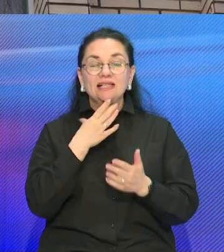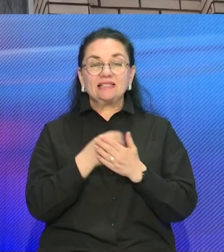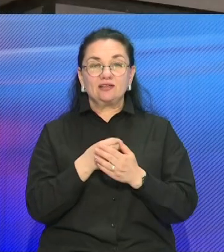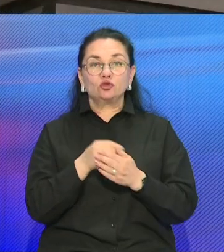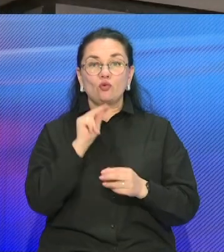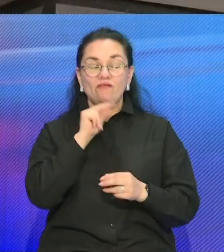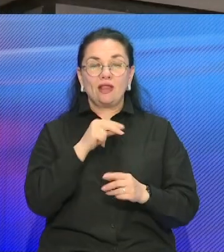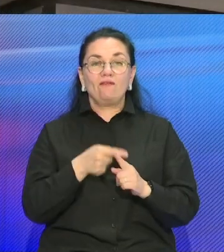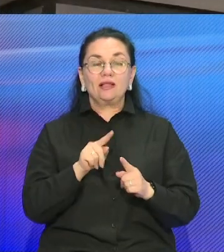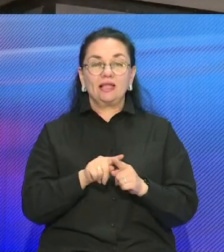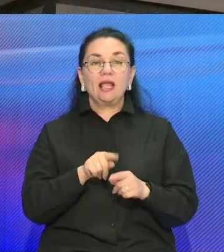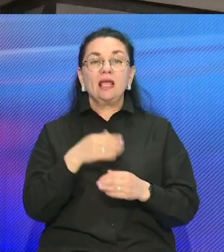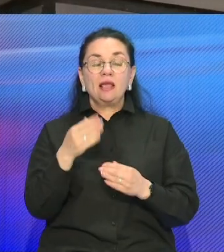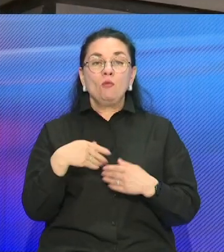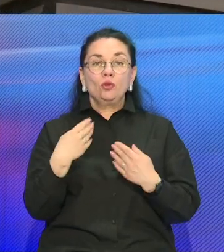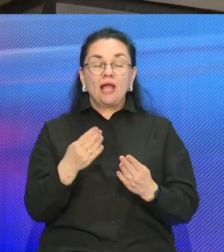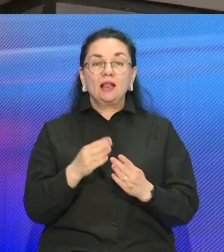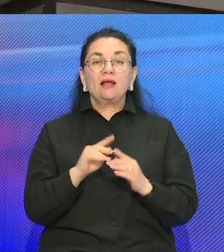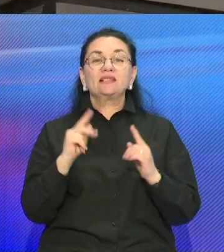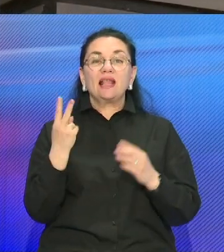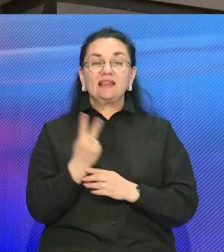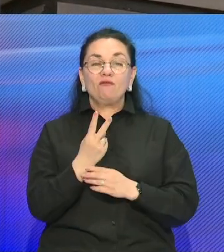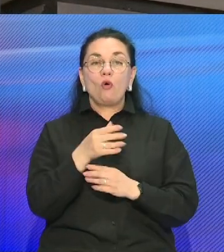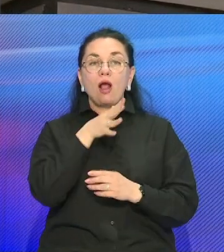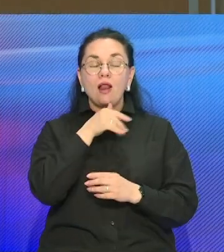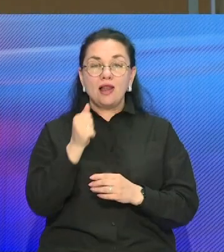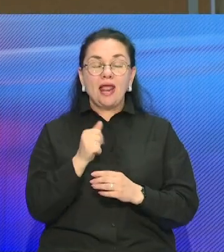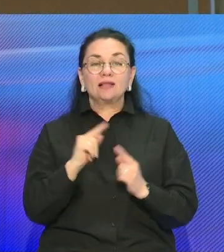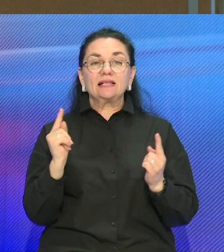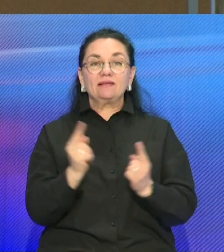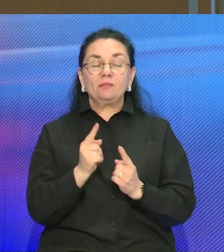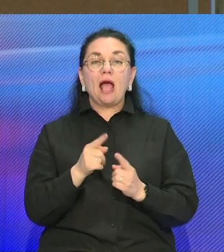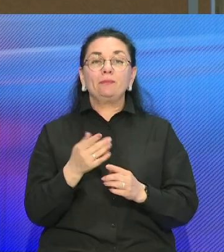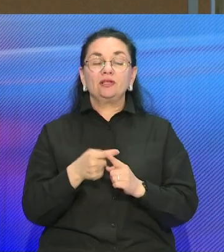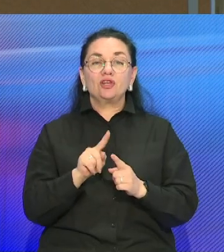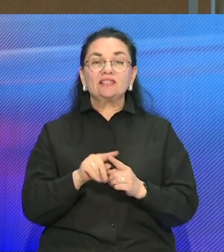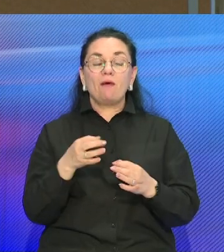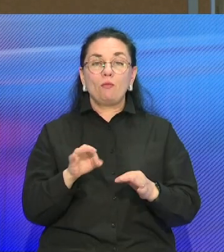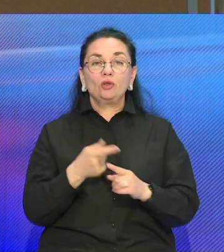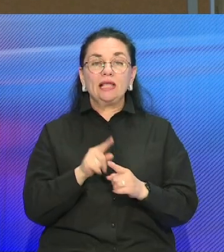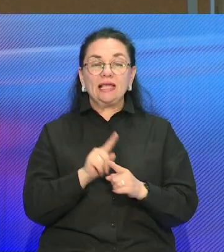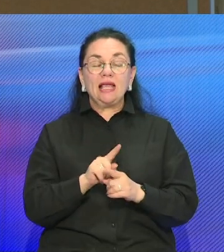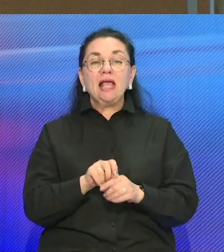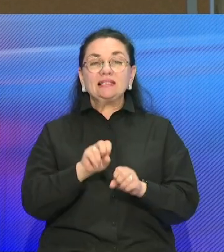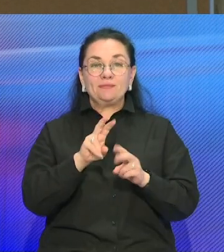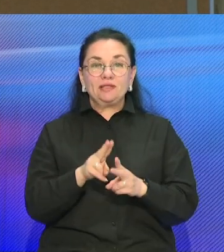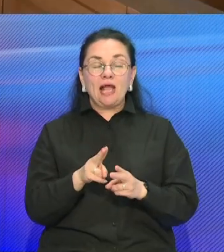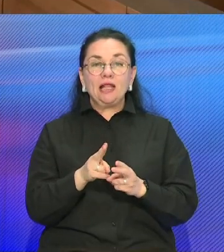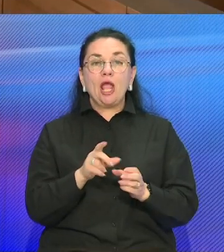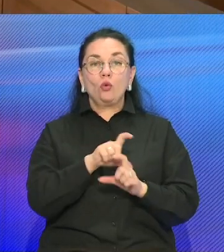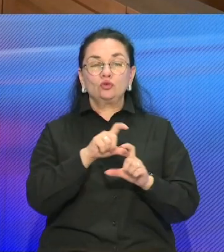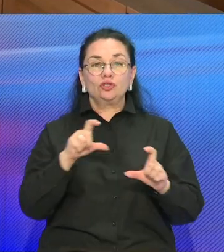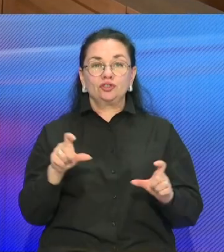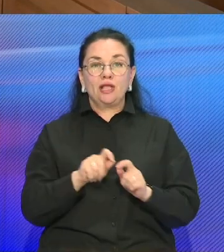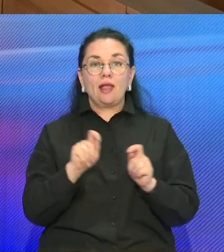раскаюся. Ему признашено покарание в выгляде двух годов обмежавания воли с накированием у поправчую установу открытого типу.